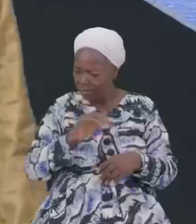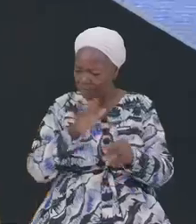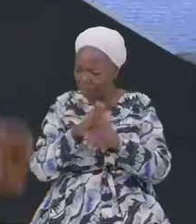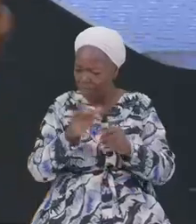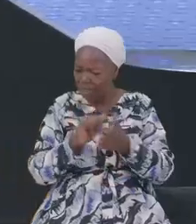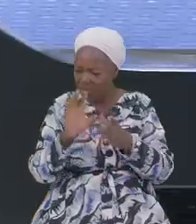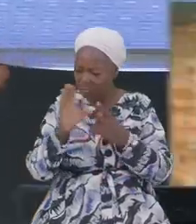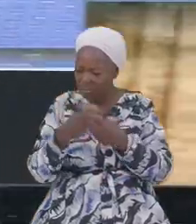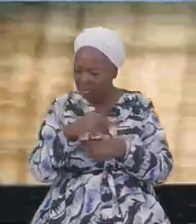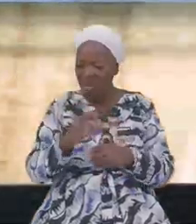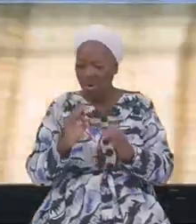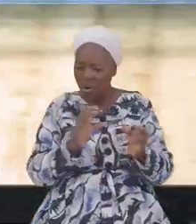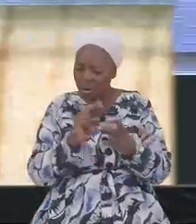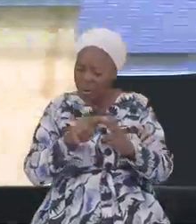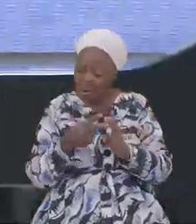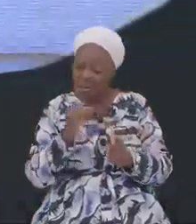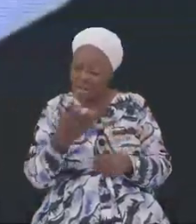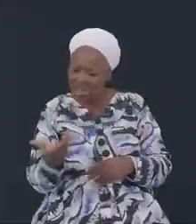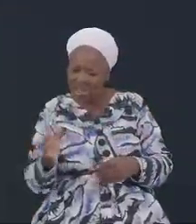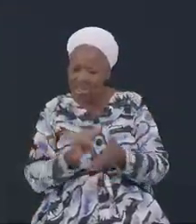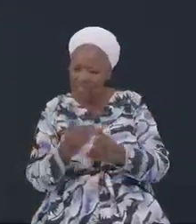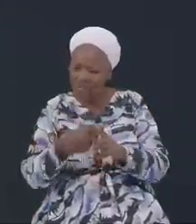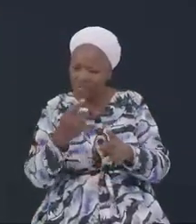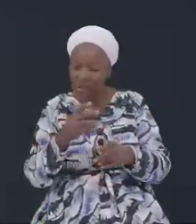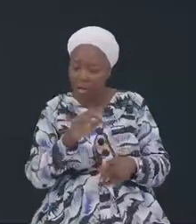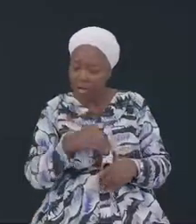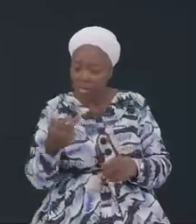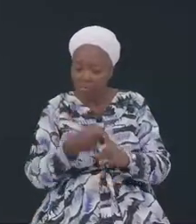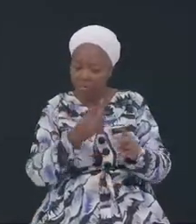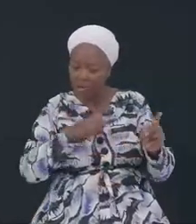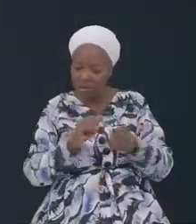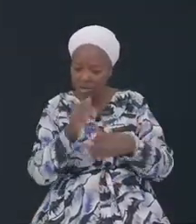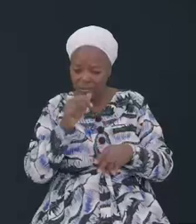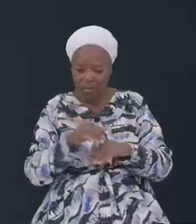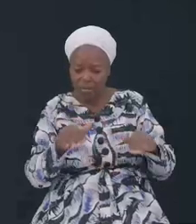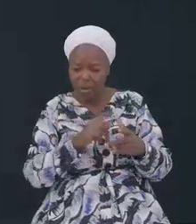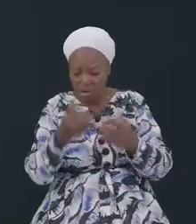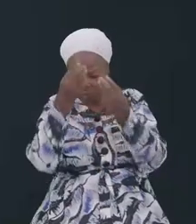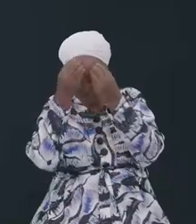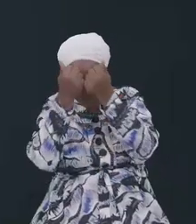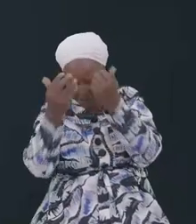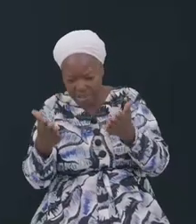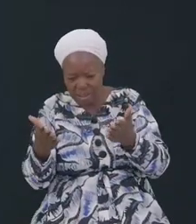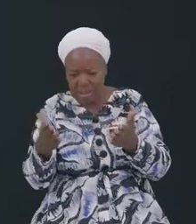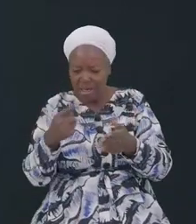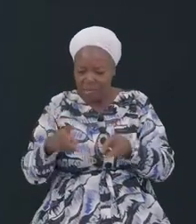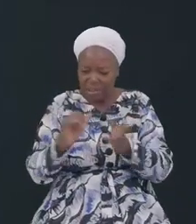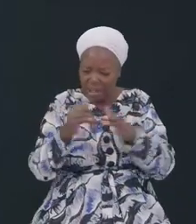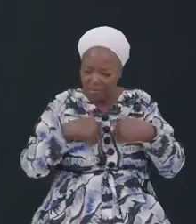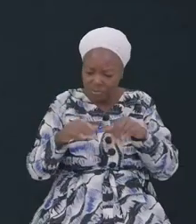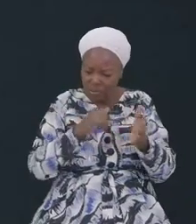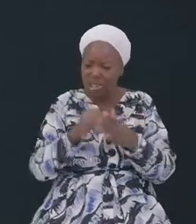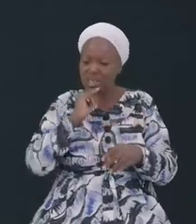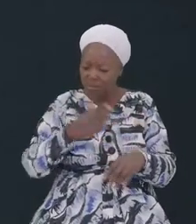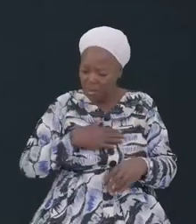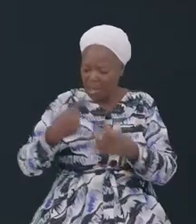en train de mettre de côté la condition. Y a-t-il quelque chose de la part de Dieu que je n'obéis pas de la manière dont je devais obéir? C'est mon cœur. Est-ce que mon cœur